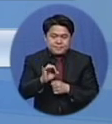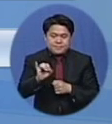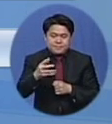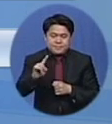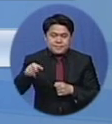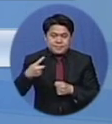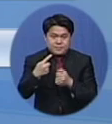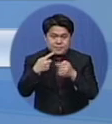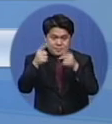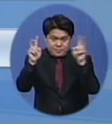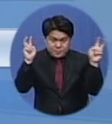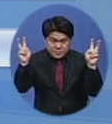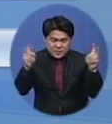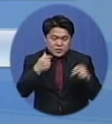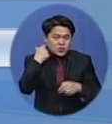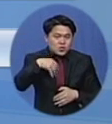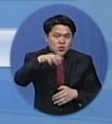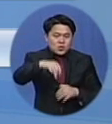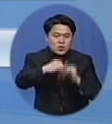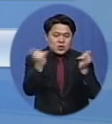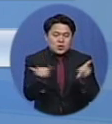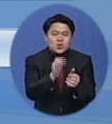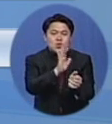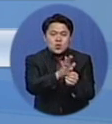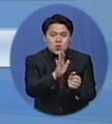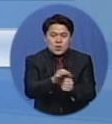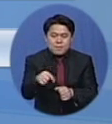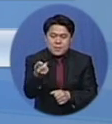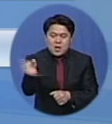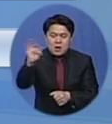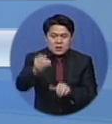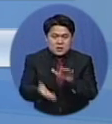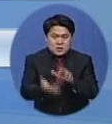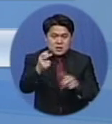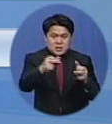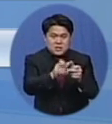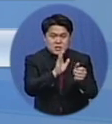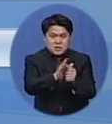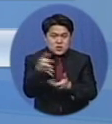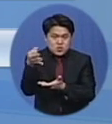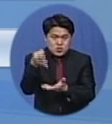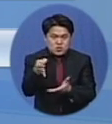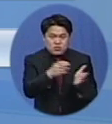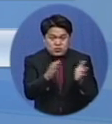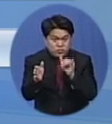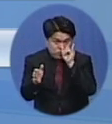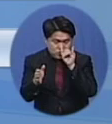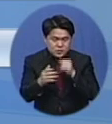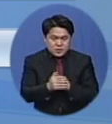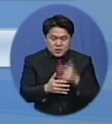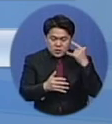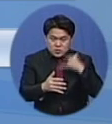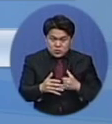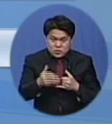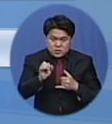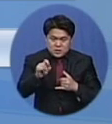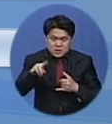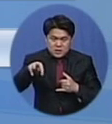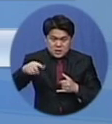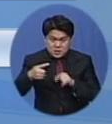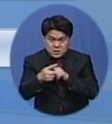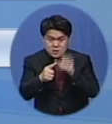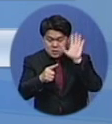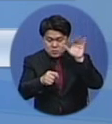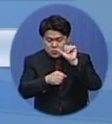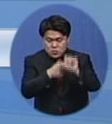이랜드그룹이 중국 현지 사회공헌 활동의 하나로 100억 원이 넘는 장애인 지원 기금을 마련합니다. 중국 이랜드는 앞으로 5년